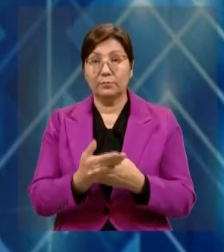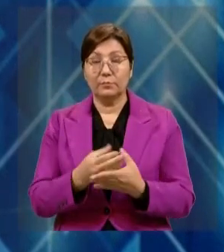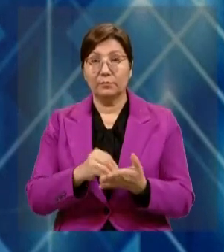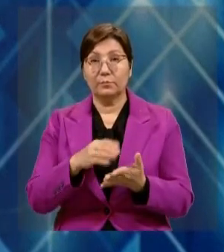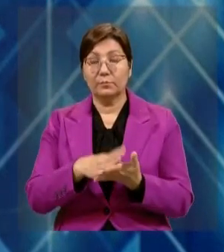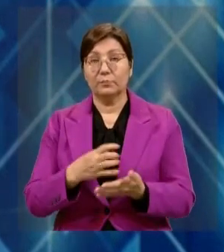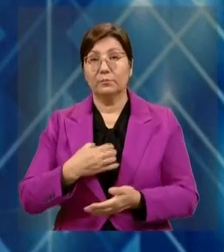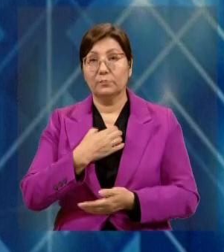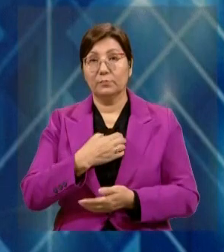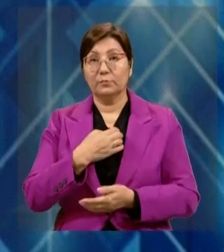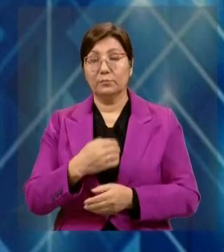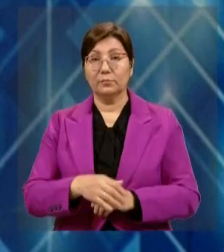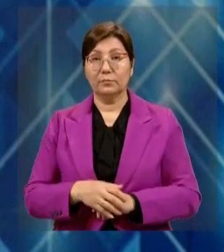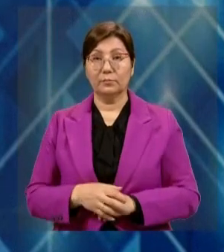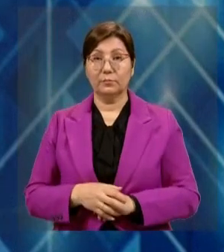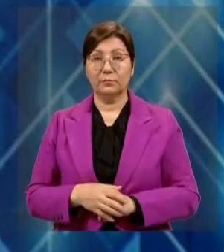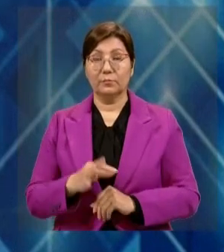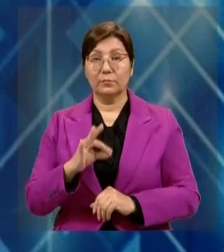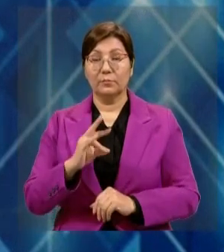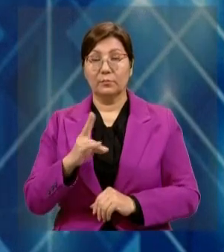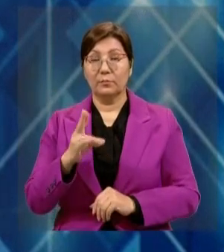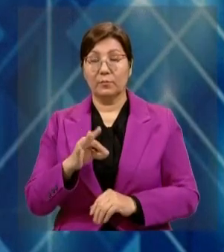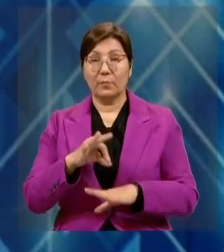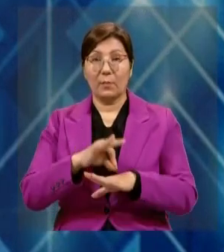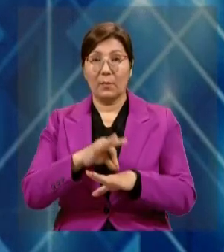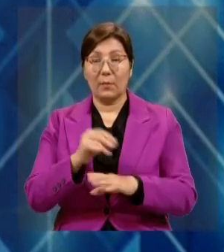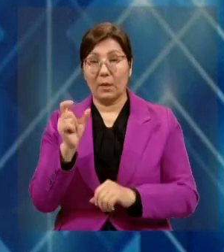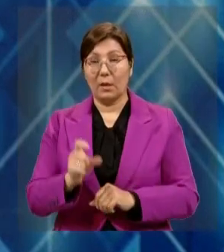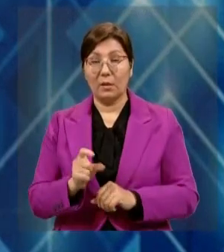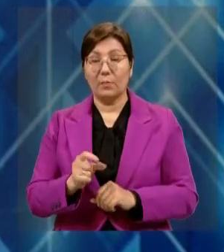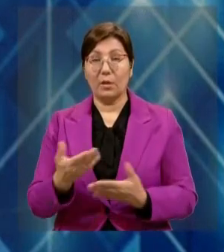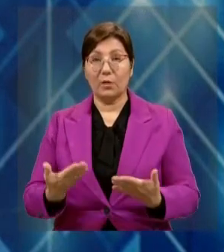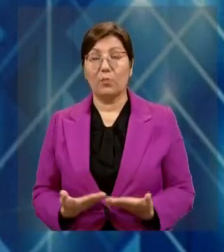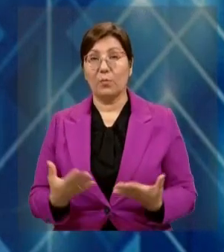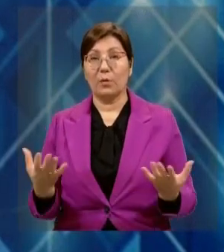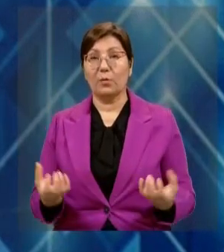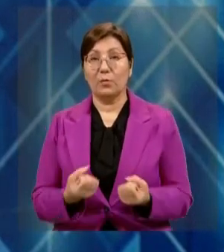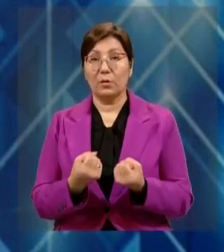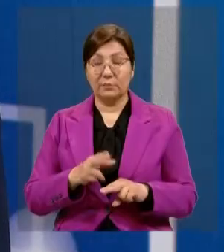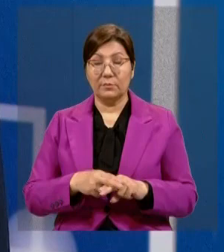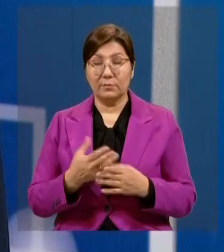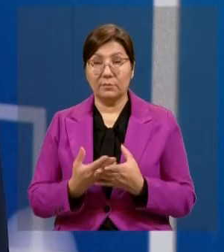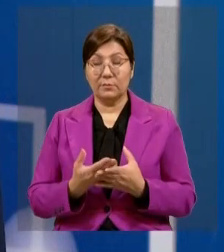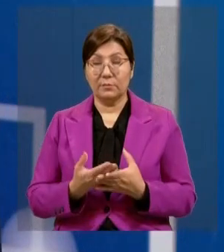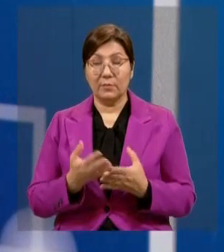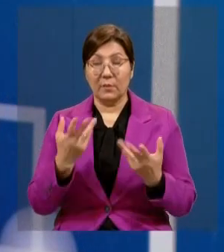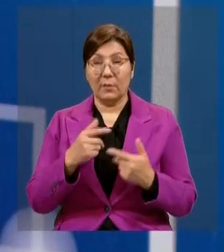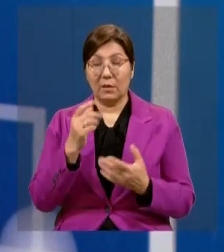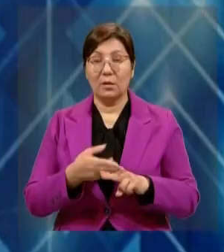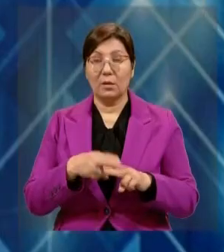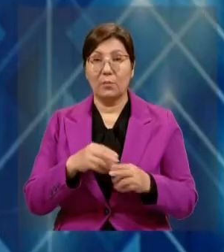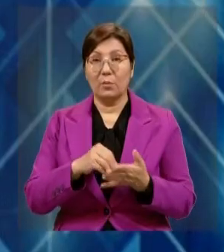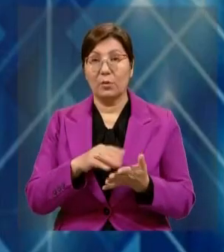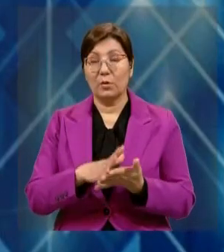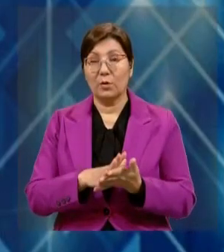тіркелімнің маңыздылығы, яғни онкогематологиялық ауруға шалдыққан адамдардың өмірін құтқару бірінші кезекте, яғни үміт беру. Бұл